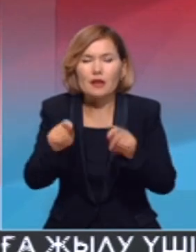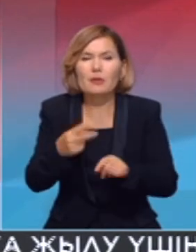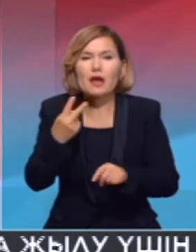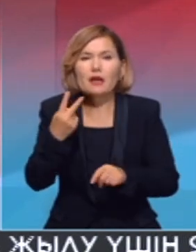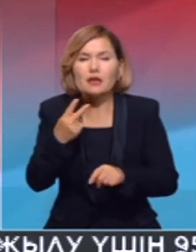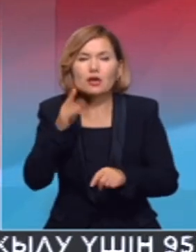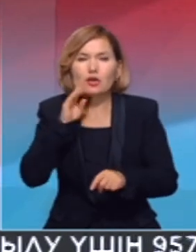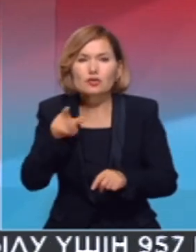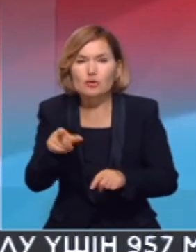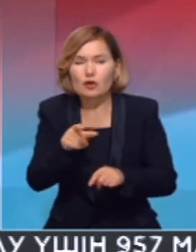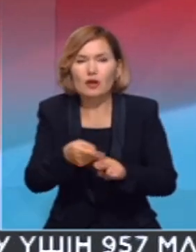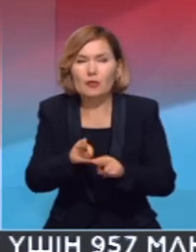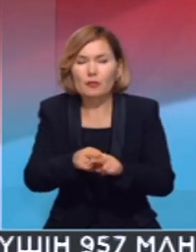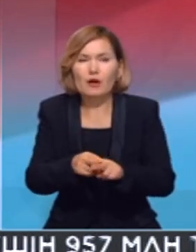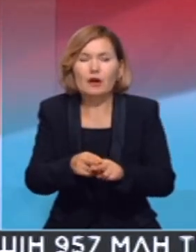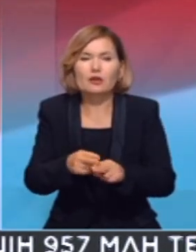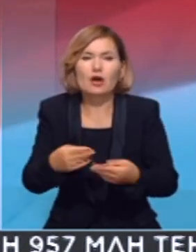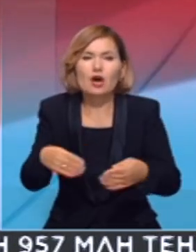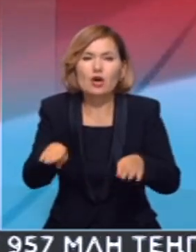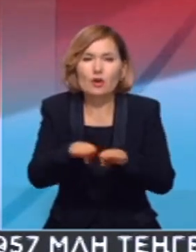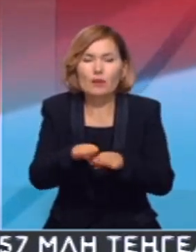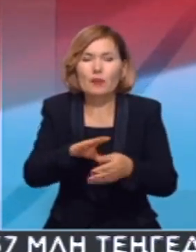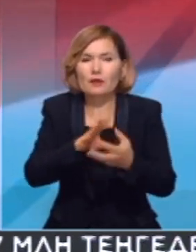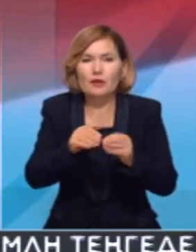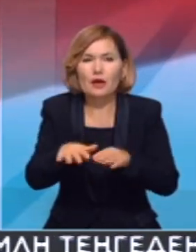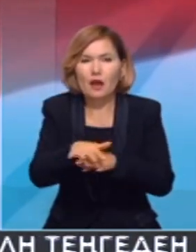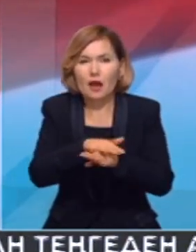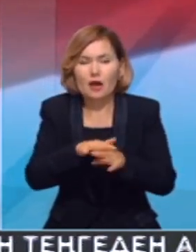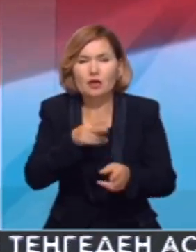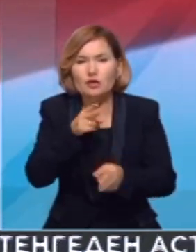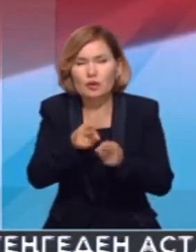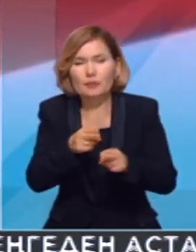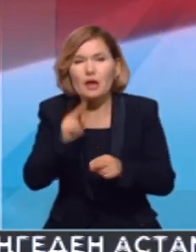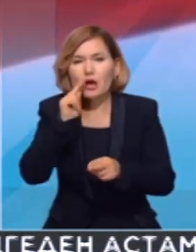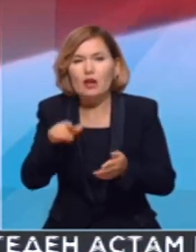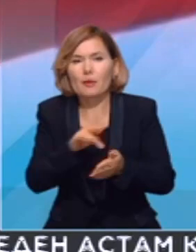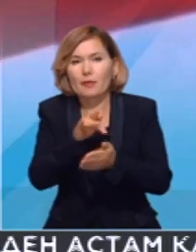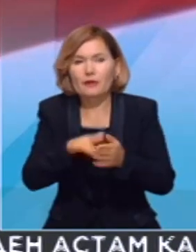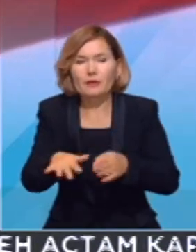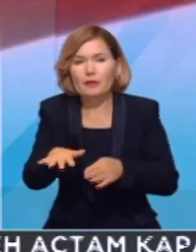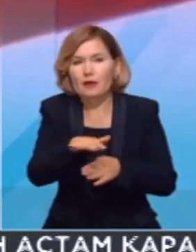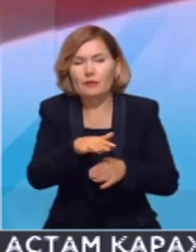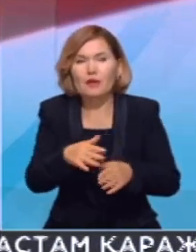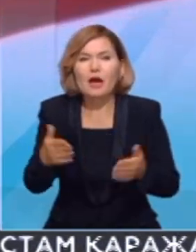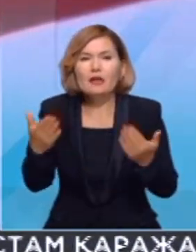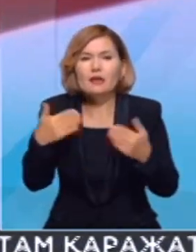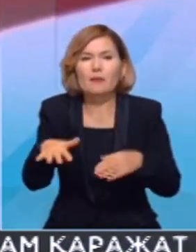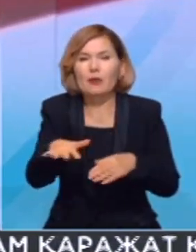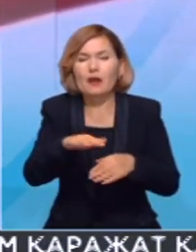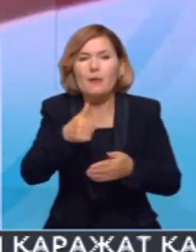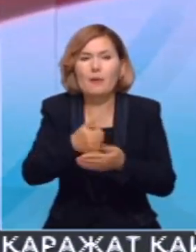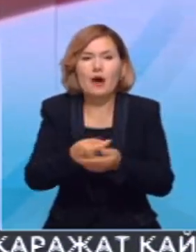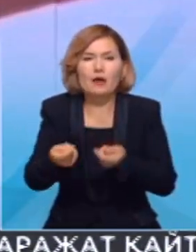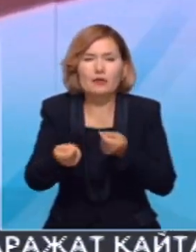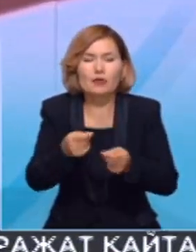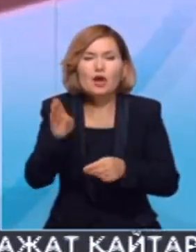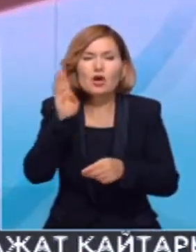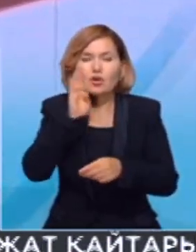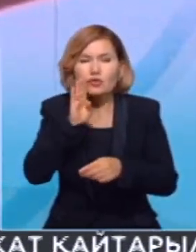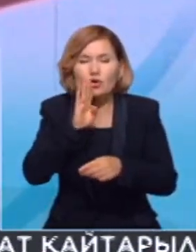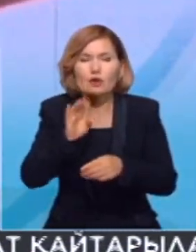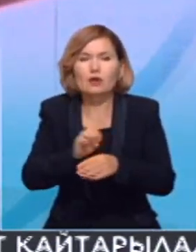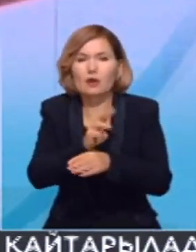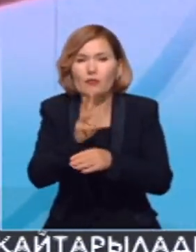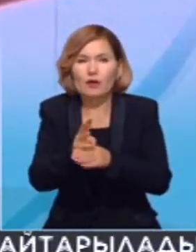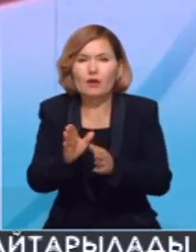суымен бұлақ көздерін бітеп тастаған. Төзімі таусылған тұрғындар бүгін Шымкент қаласы аумағындағы демалыс аймағы басшылығынан ағын суды